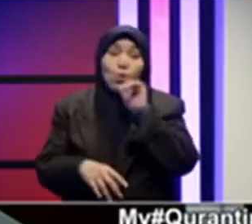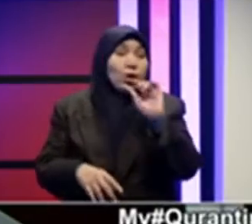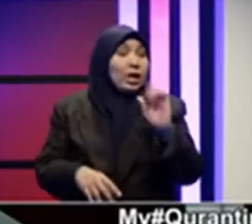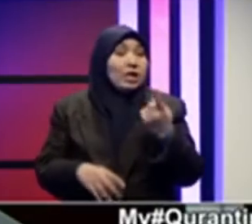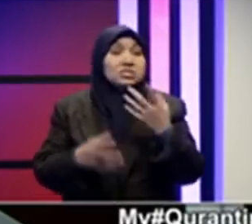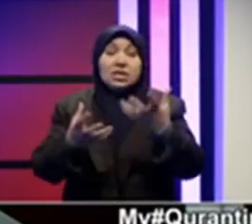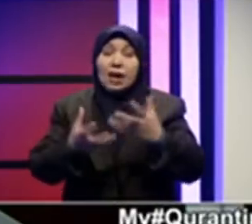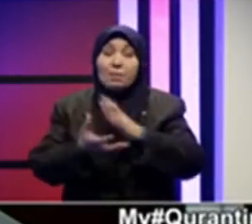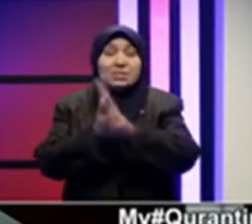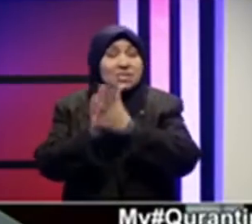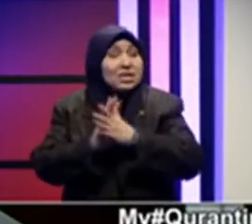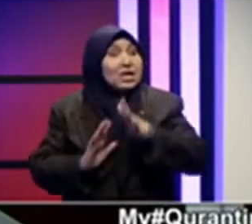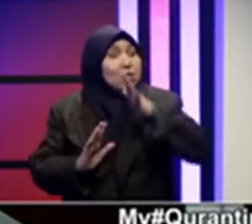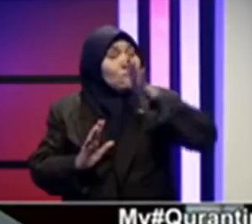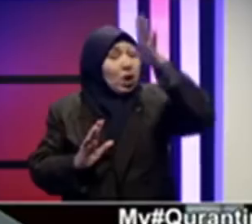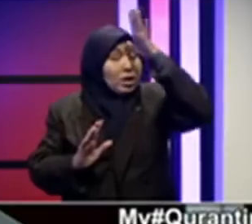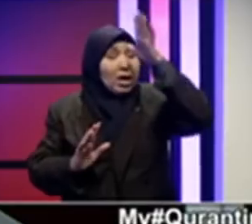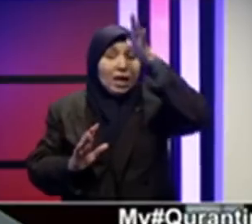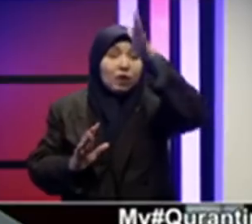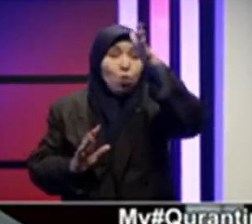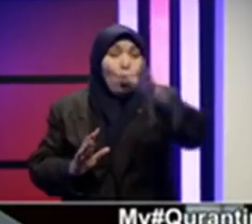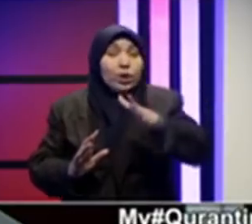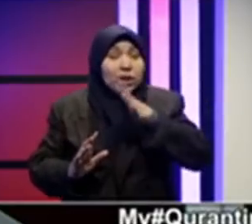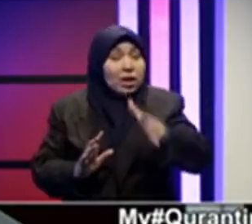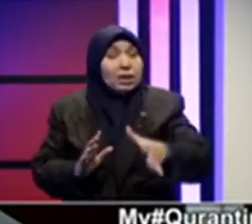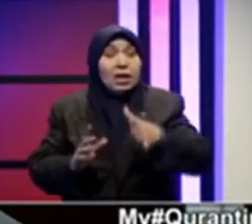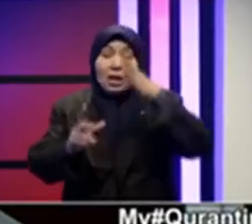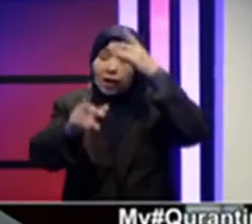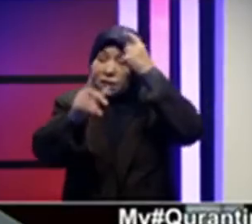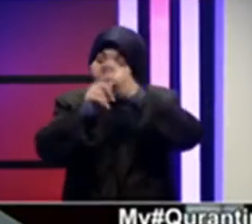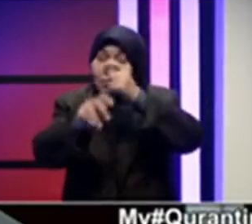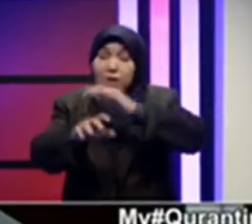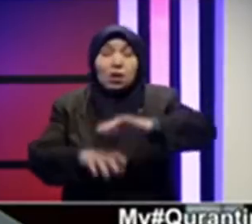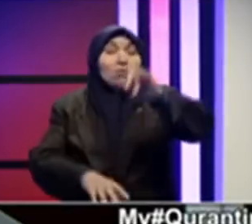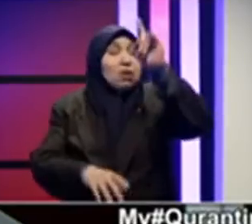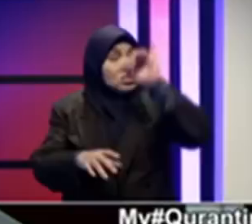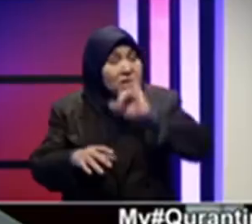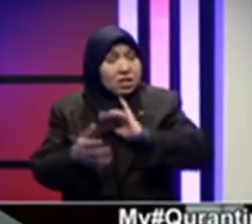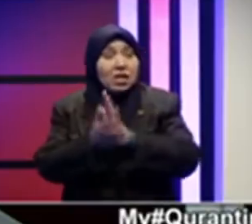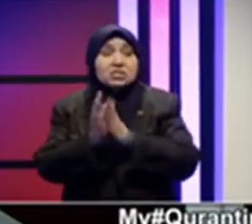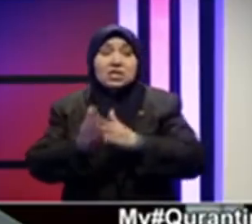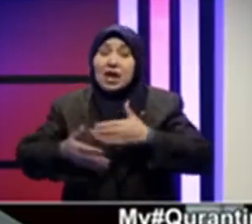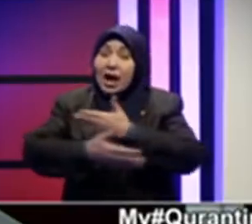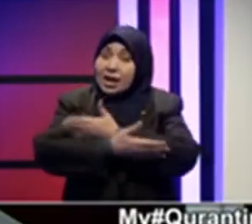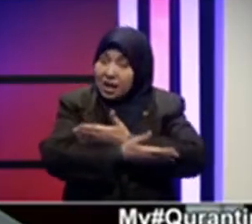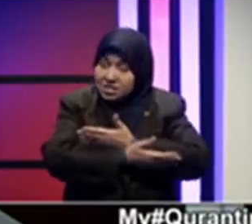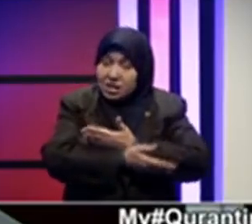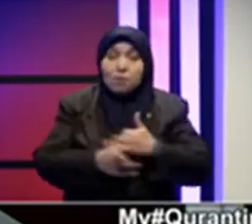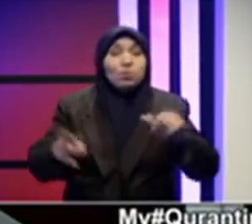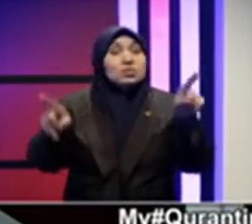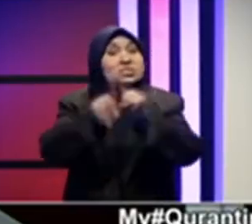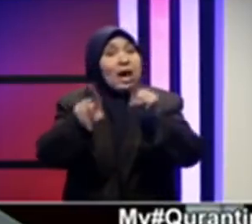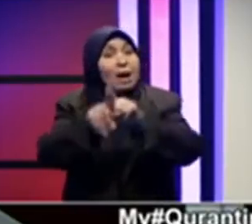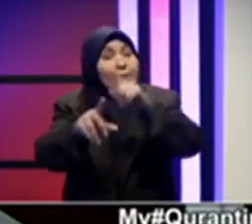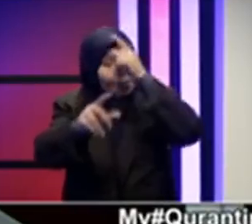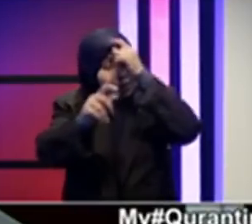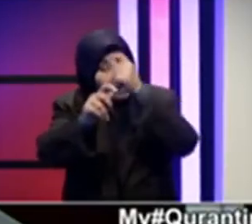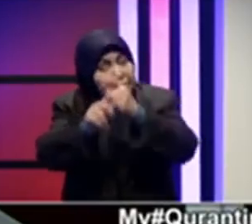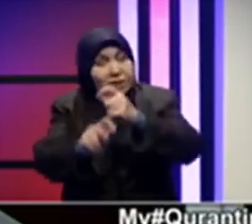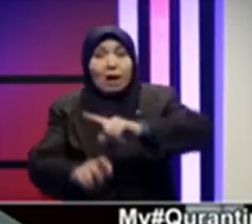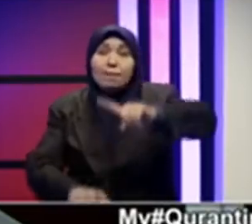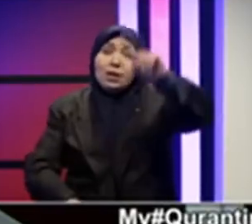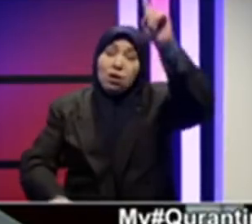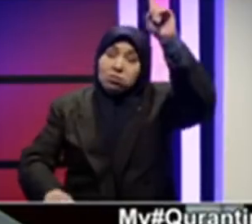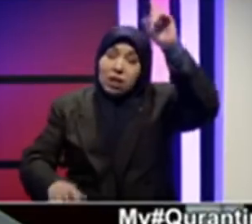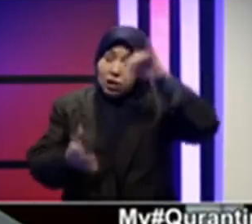ingin menjadi ibu ayah datuk nenek bertakwa, tapi saya nak jadi anak-anak saya juga bertakwa. Dan itu akan